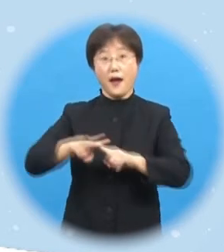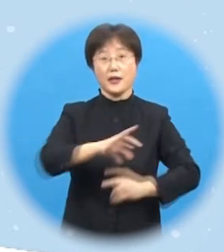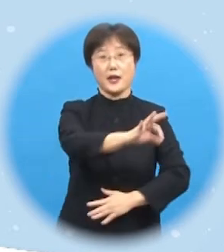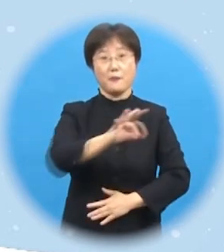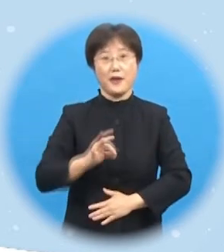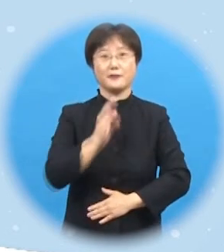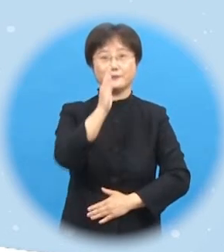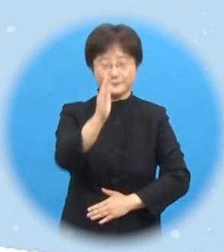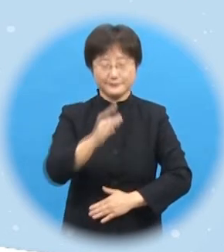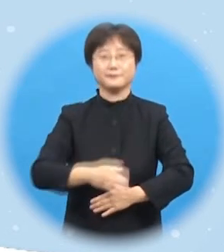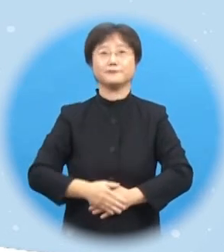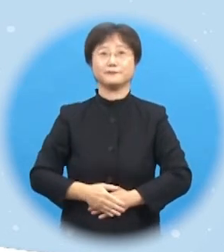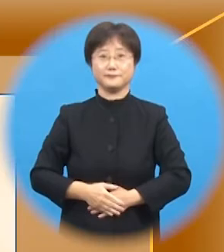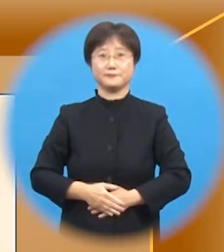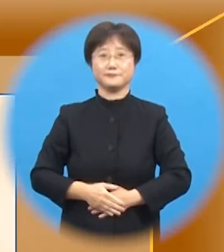メールでご応募くださいね。